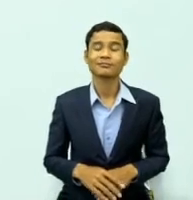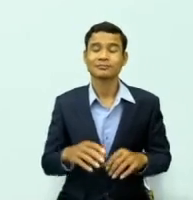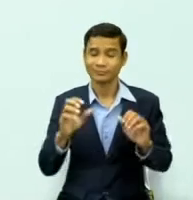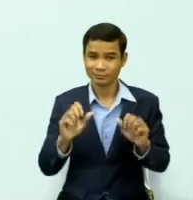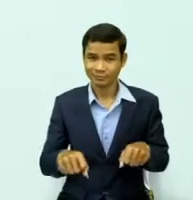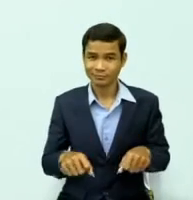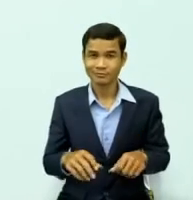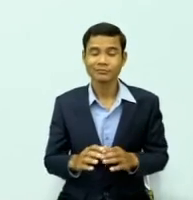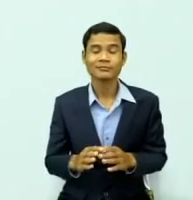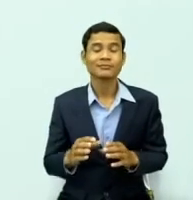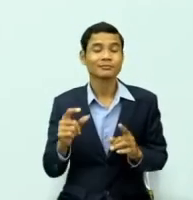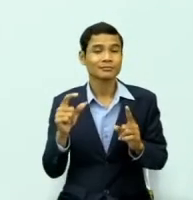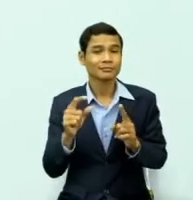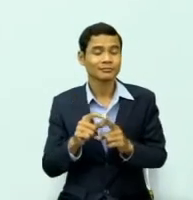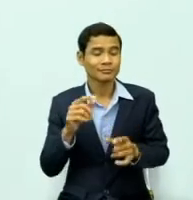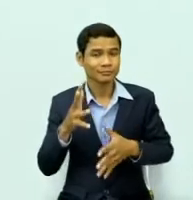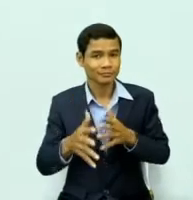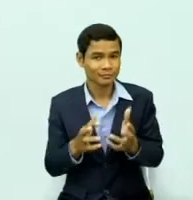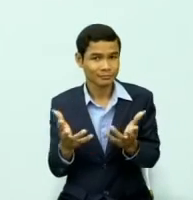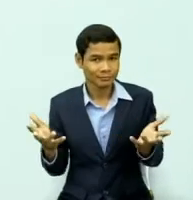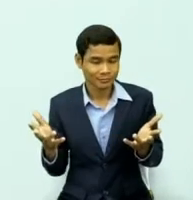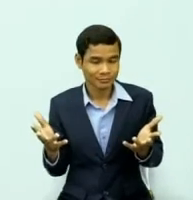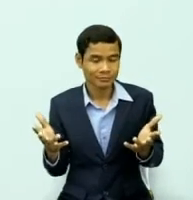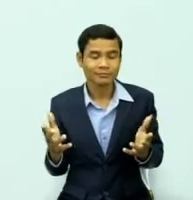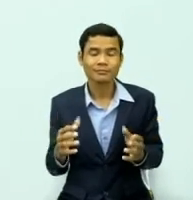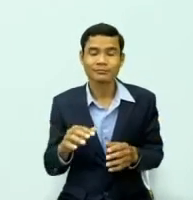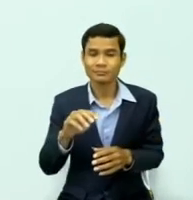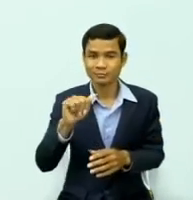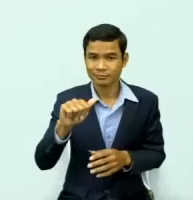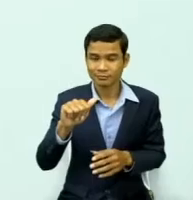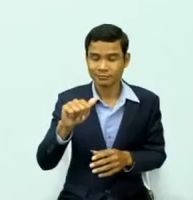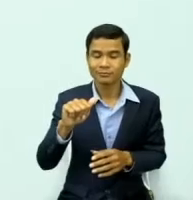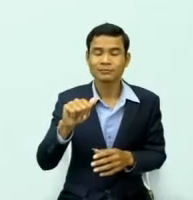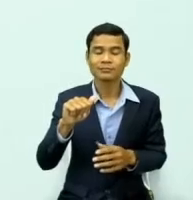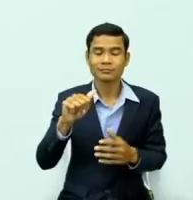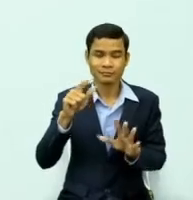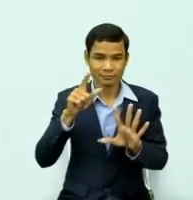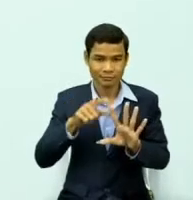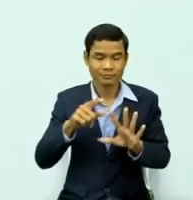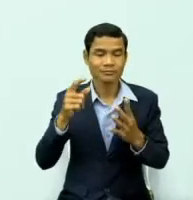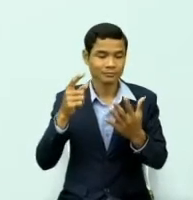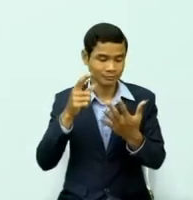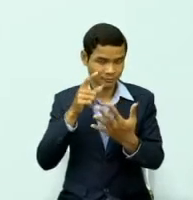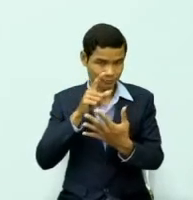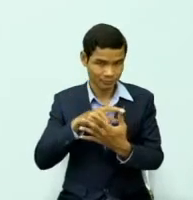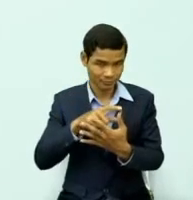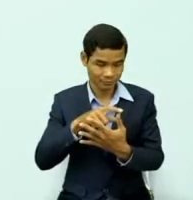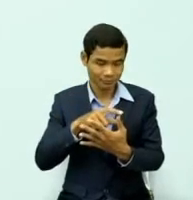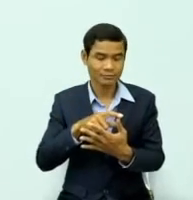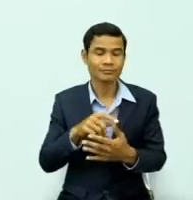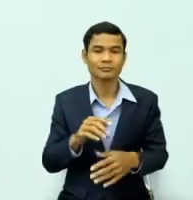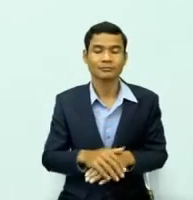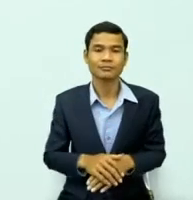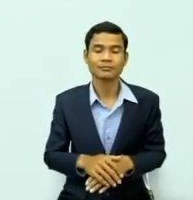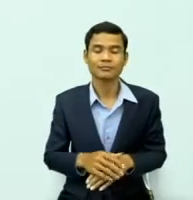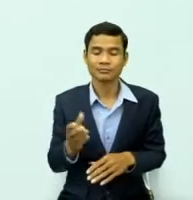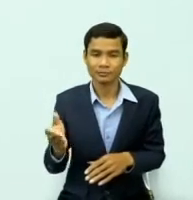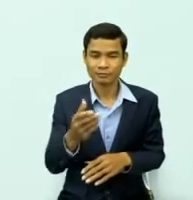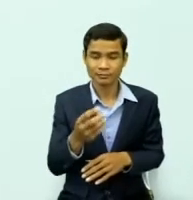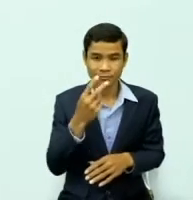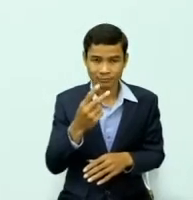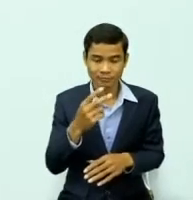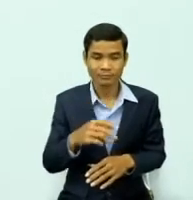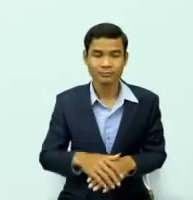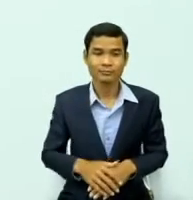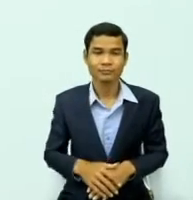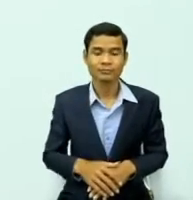chà pí này cái gì ăn thà đừng đấy con nhỏ nhỏ chà con chăm chim to cho mùi